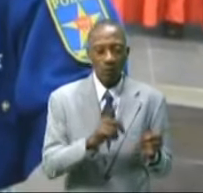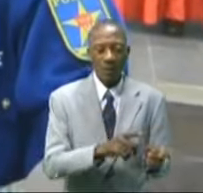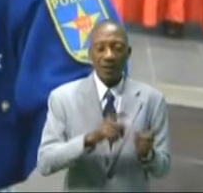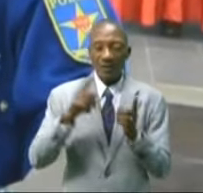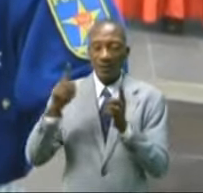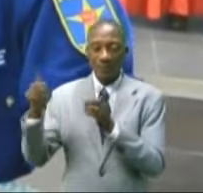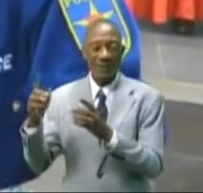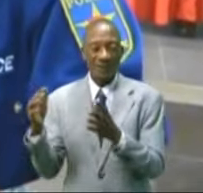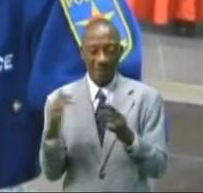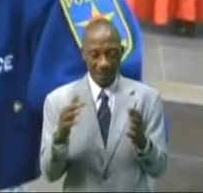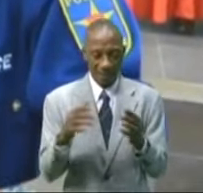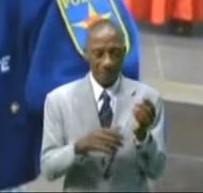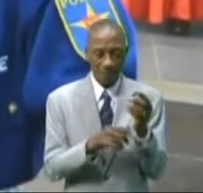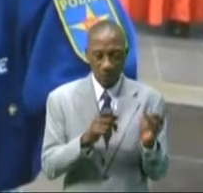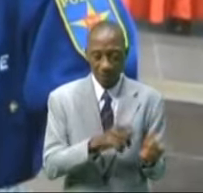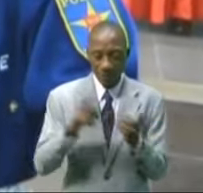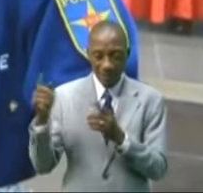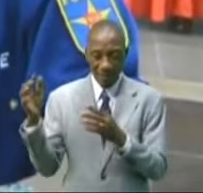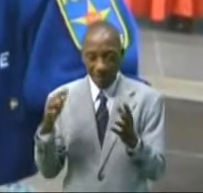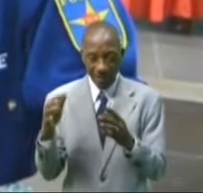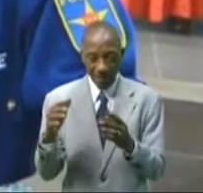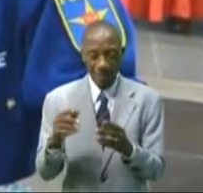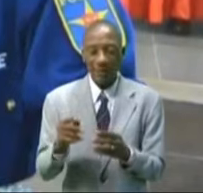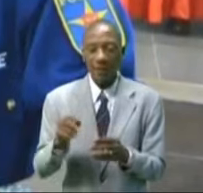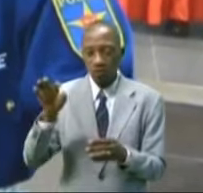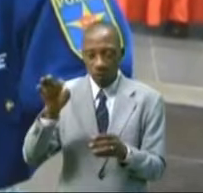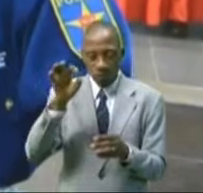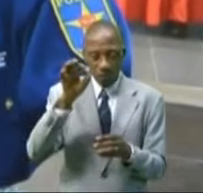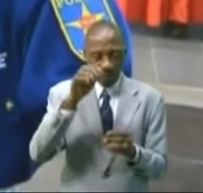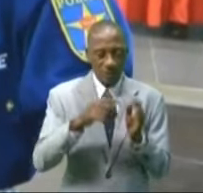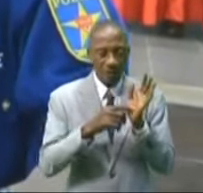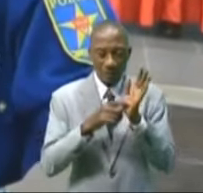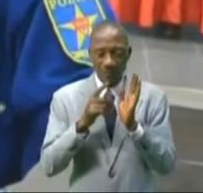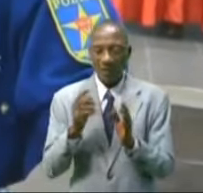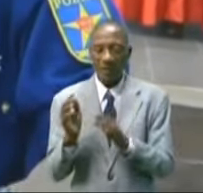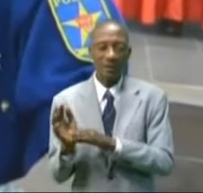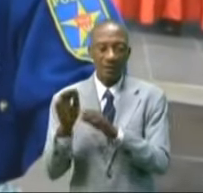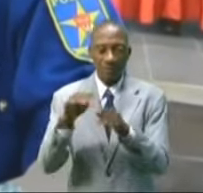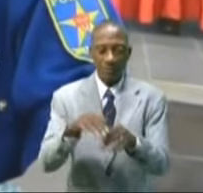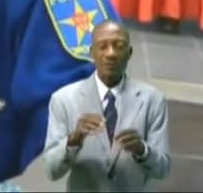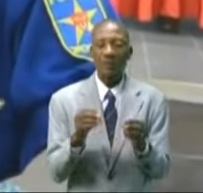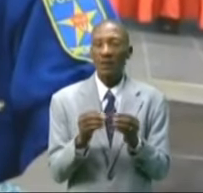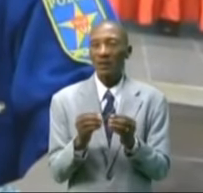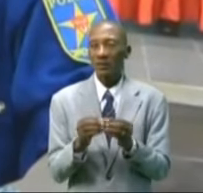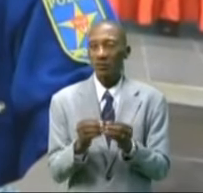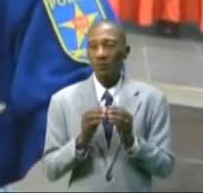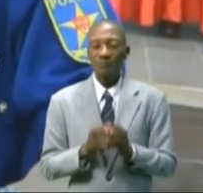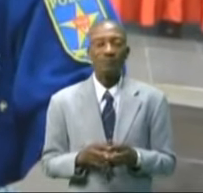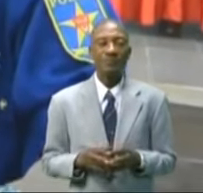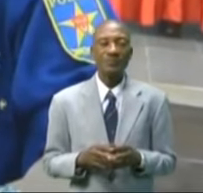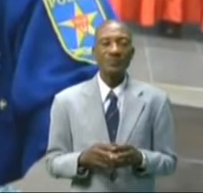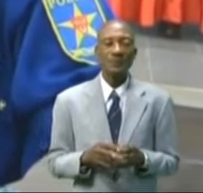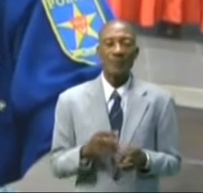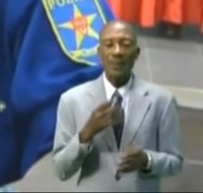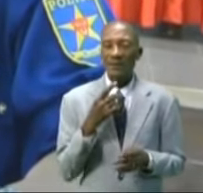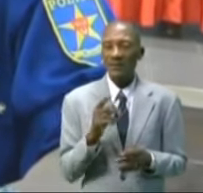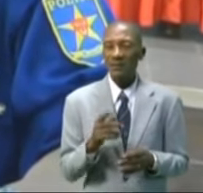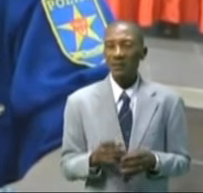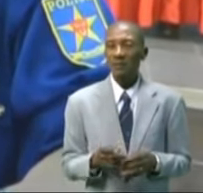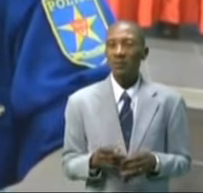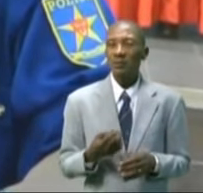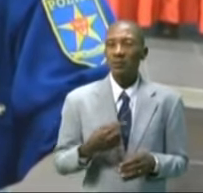son Excellence le gouverneur de province, je vous ai convié à cette réunion en vue de